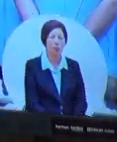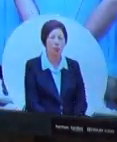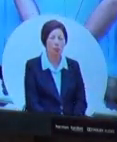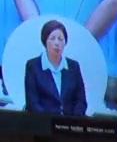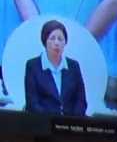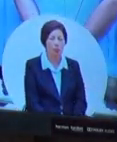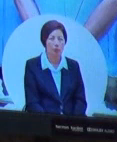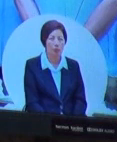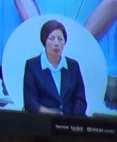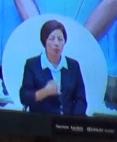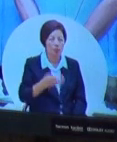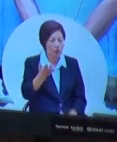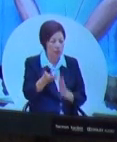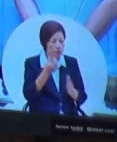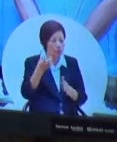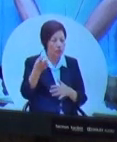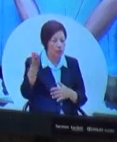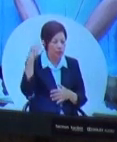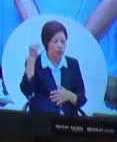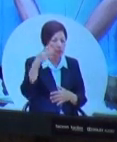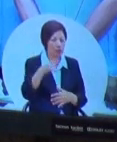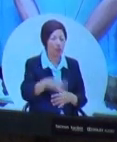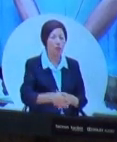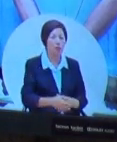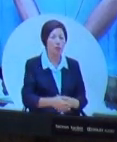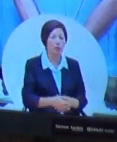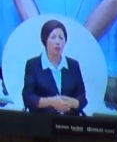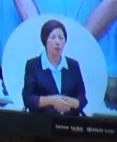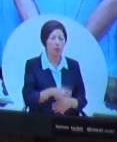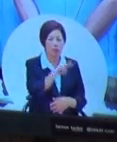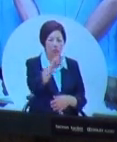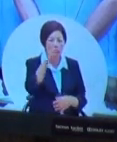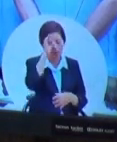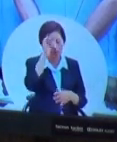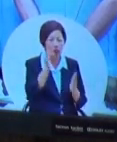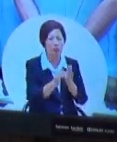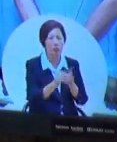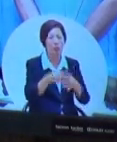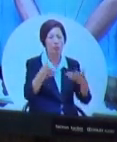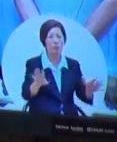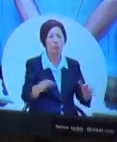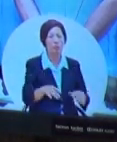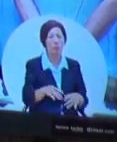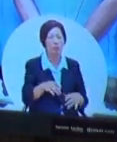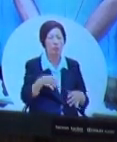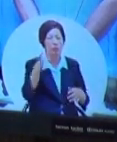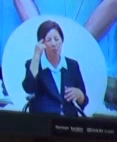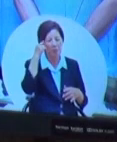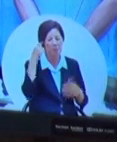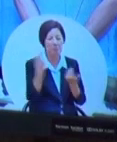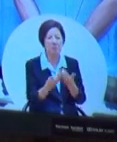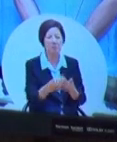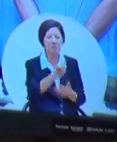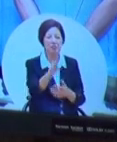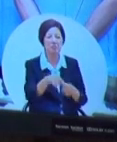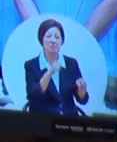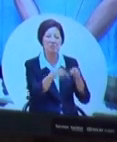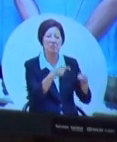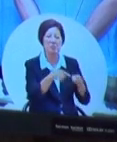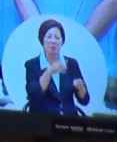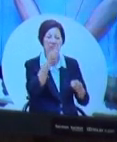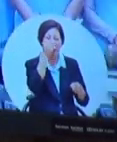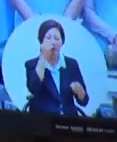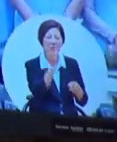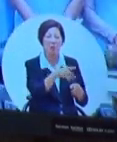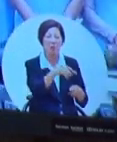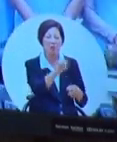前听你讲过，你说看到很多有的人，他是会反对反对，然后羞辱韩国瑜，他说这还事小，更重要的